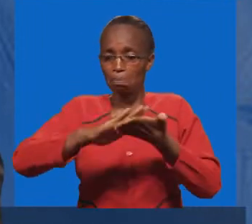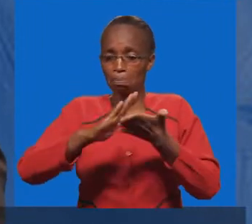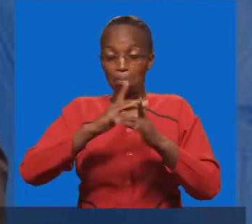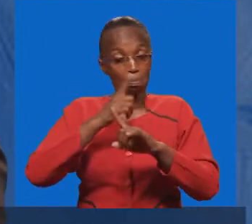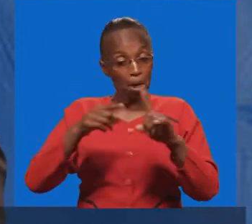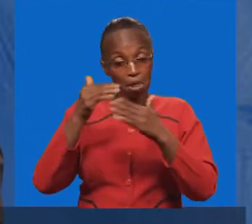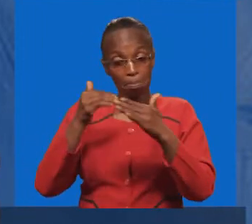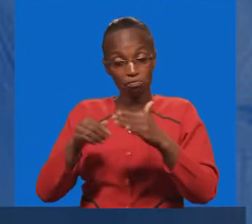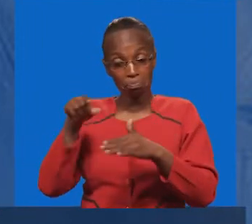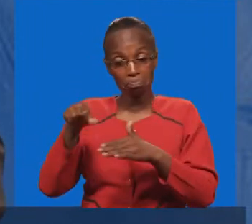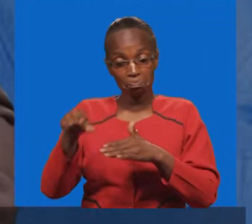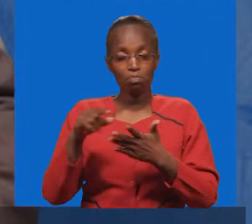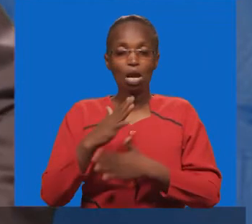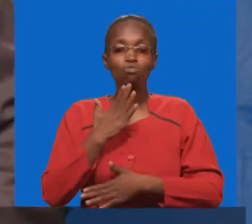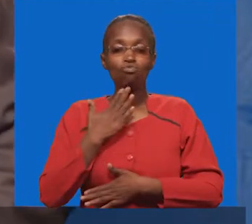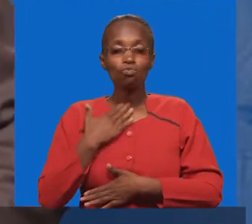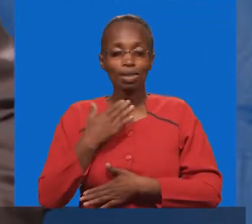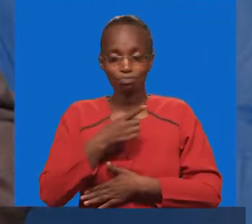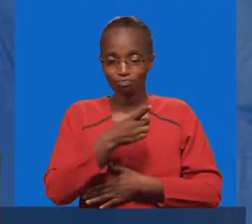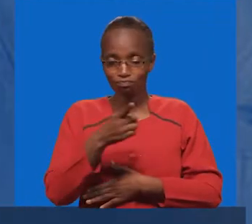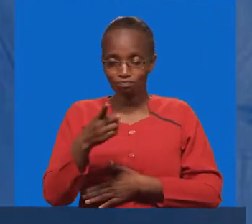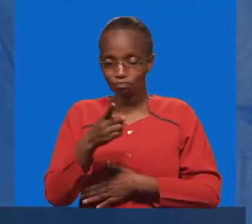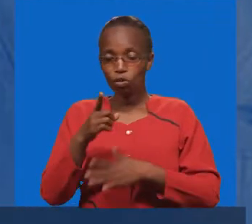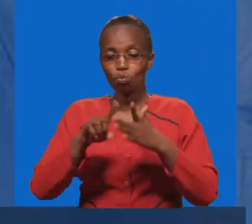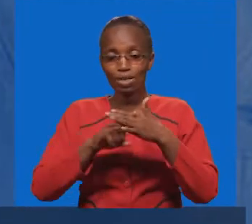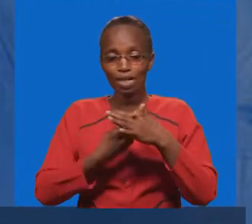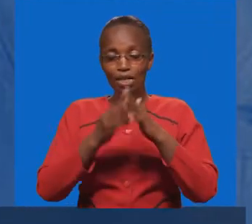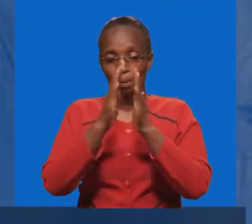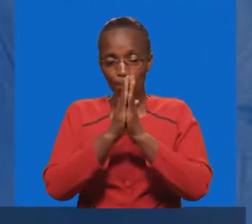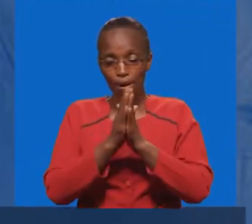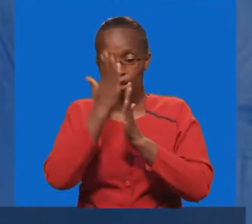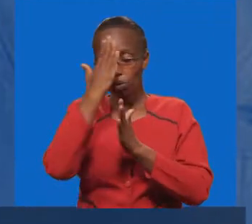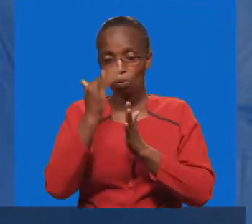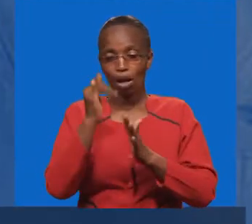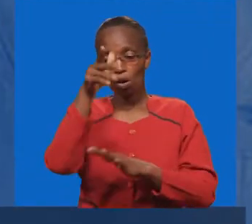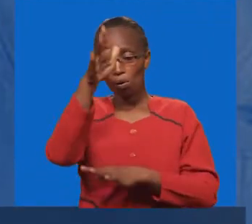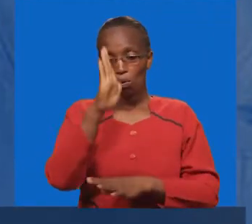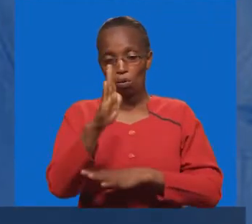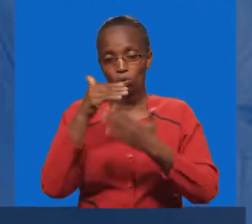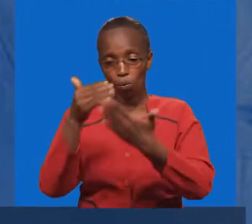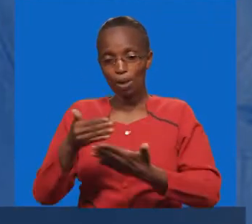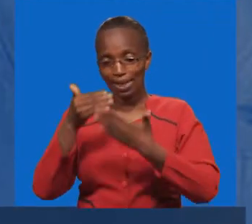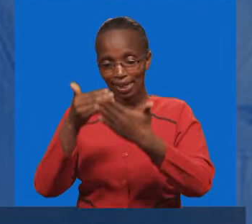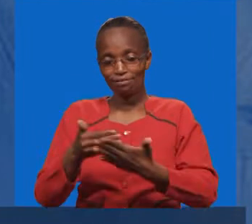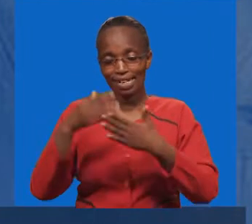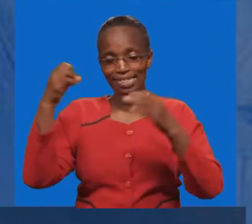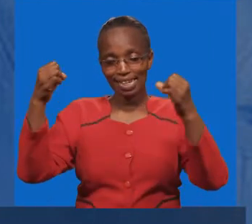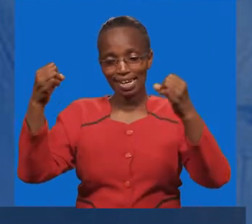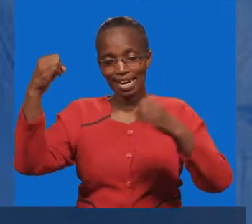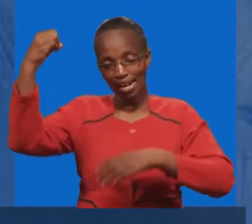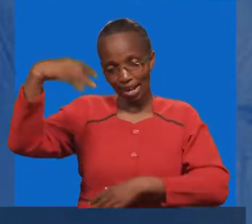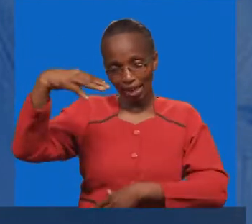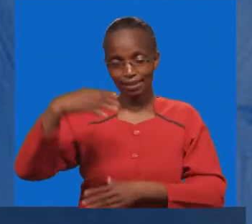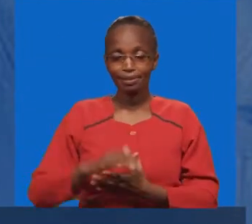upendo mkuu. Na kabla ya kuangazia juu ya upendo mkuu, nataka mtazamaji mpendwa twende tukaombe ili Mungu akatupe